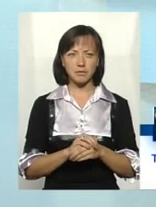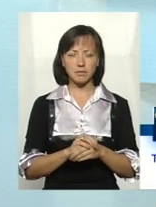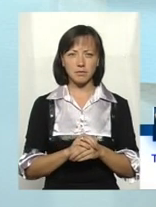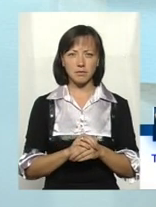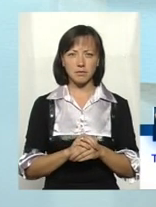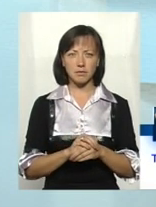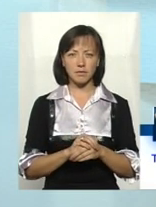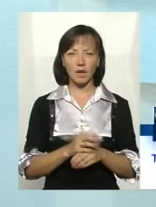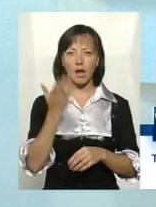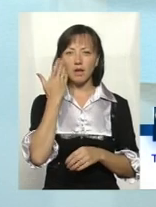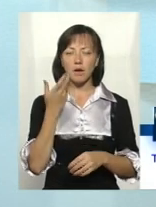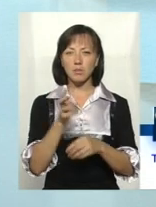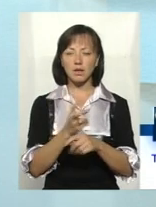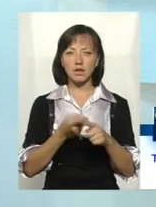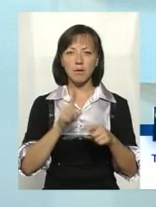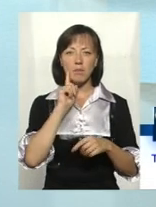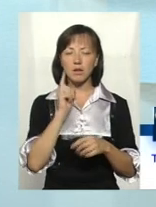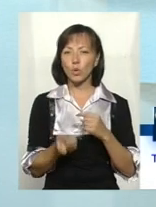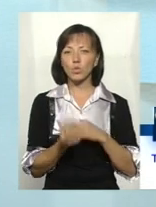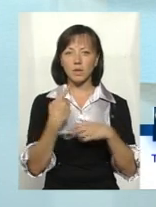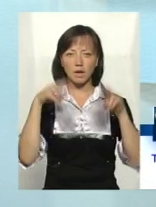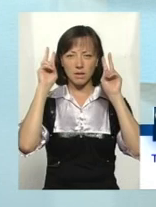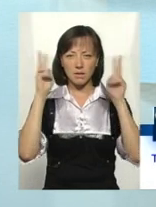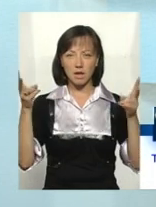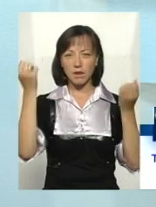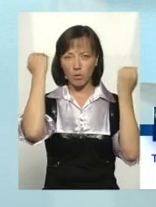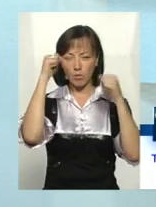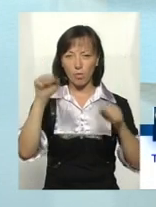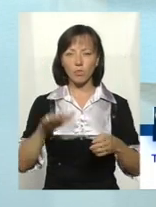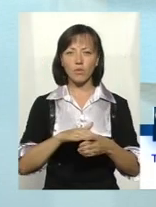только пришла эта молодая, я не знаю, откуда она пришла, я даже не помню